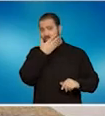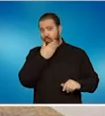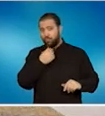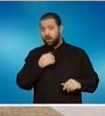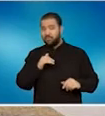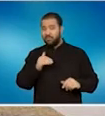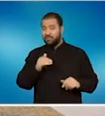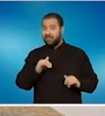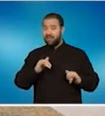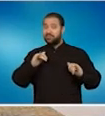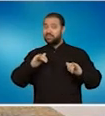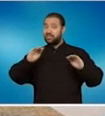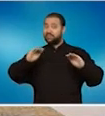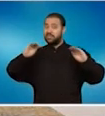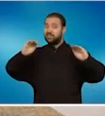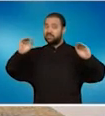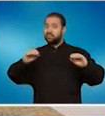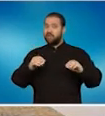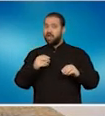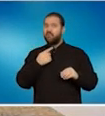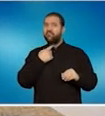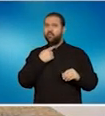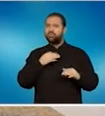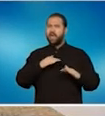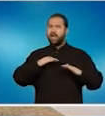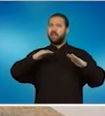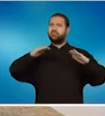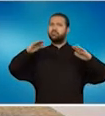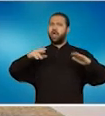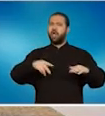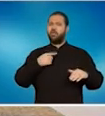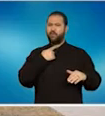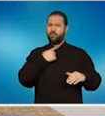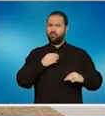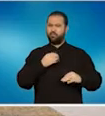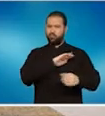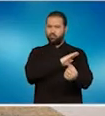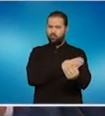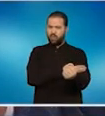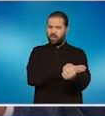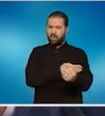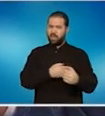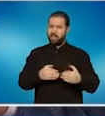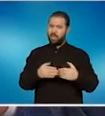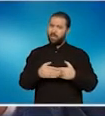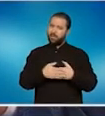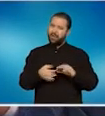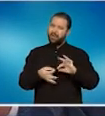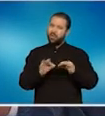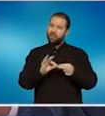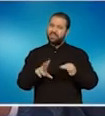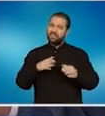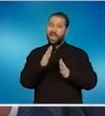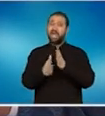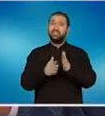Apoi creștea. Se înflăcăra, vocea dânsului era baritonală, era puternică. Pe lângă cuvânt era